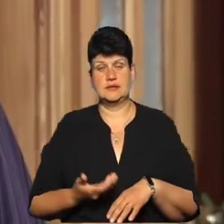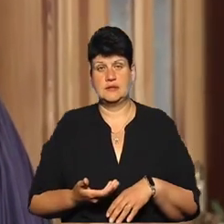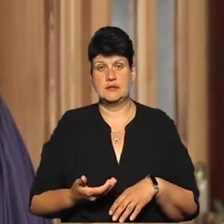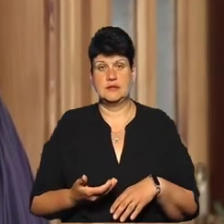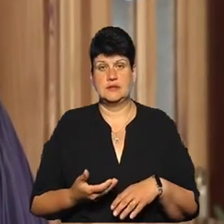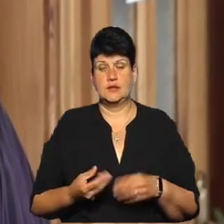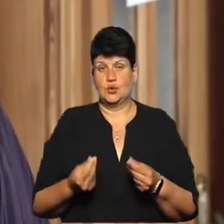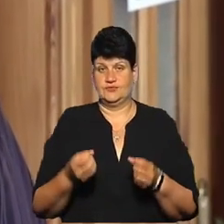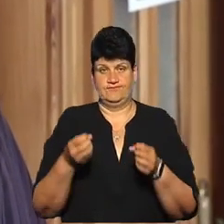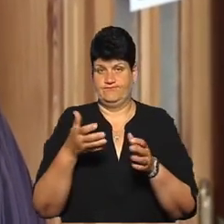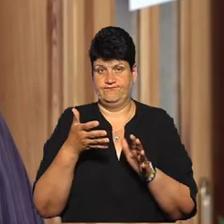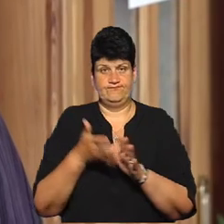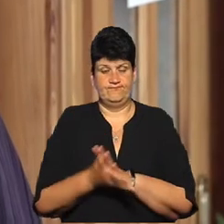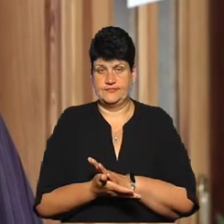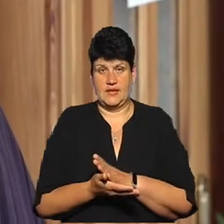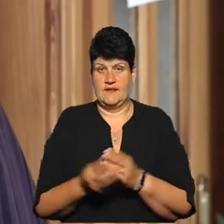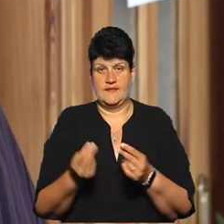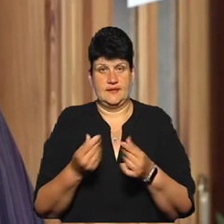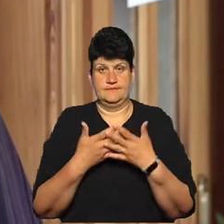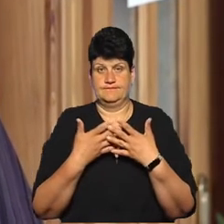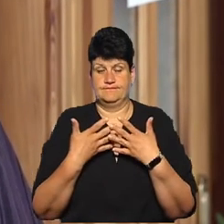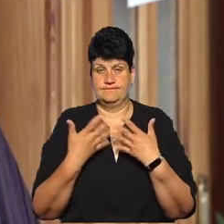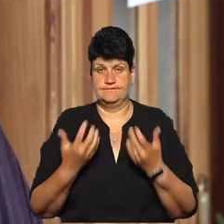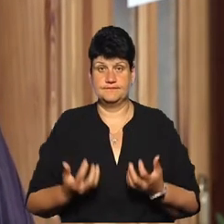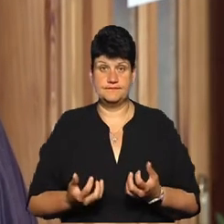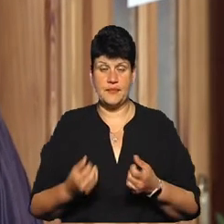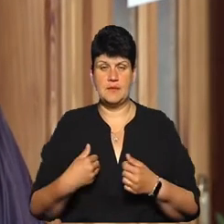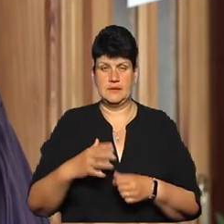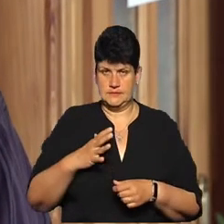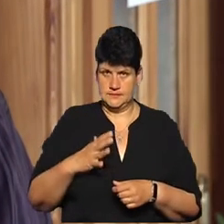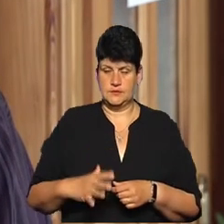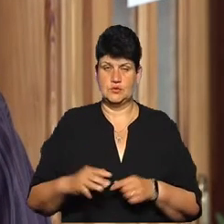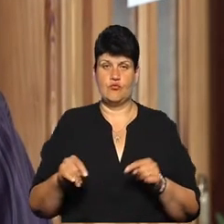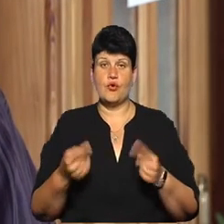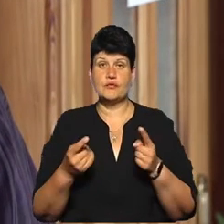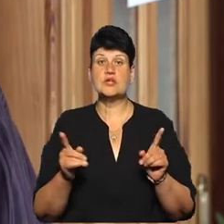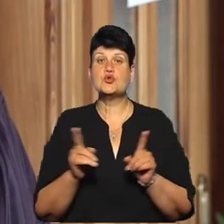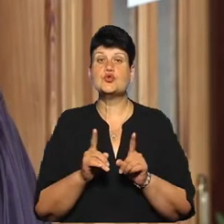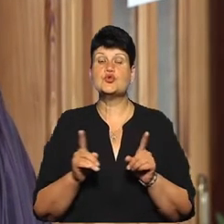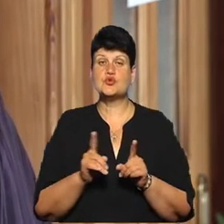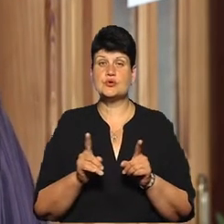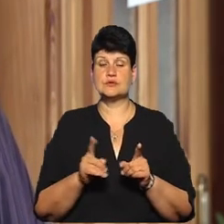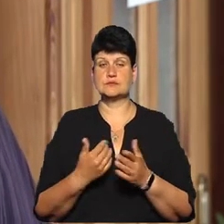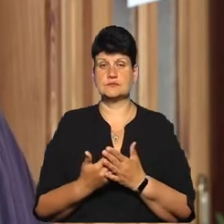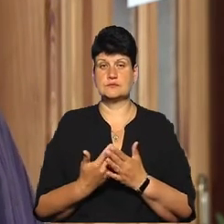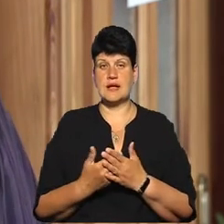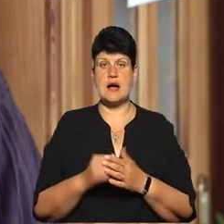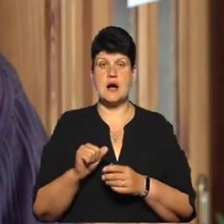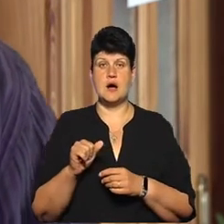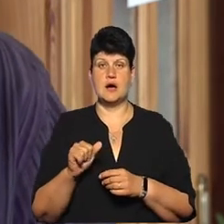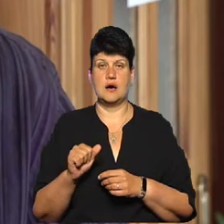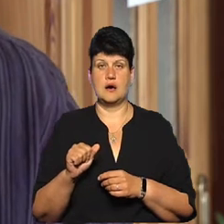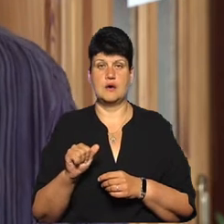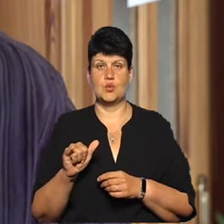виснажились якби фінансовою підтримкою як такою. І ми змушені створювати щось наподобі аукціонів, щоб